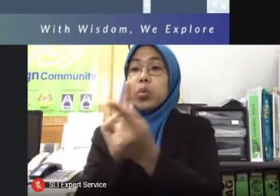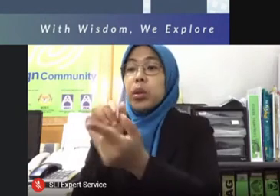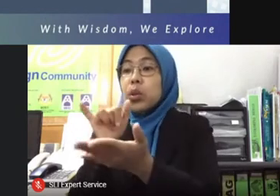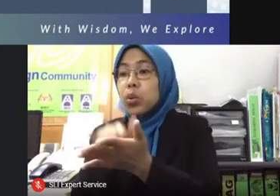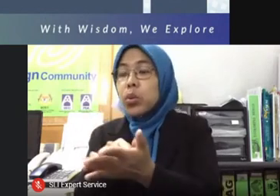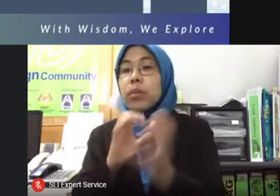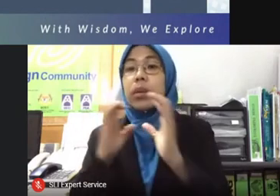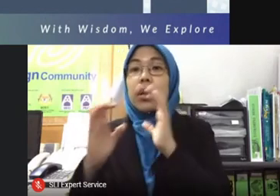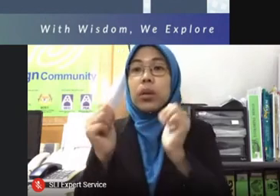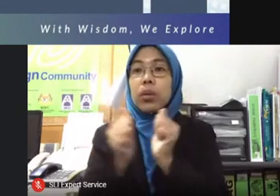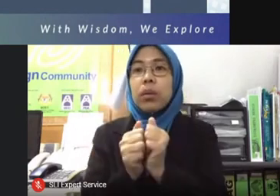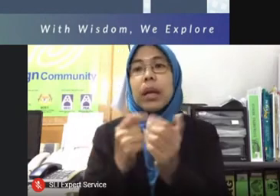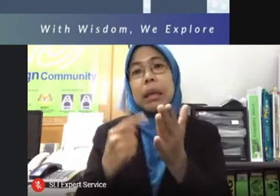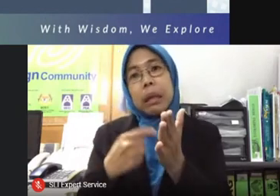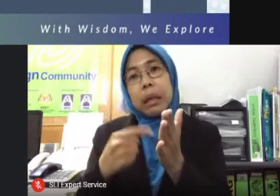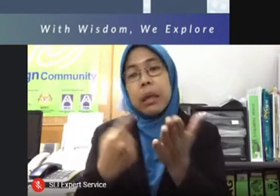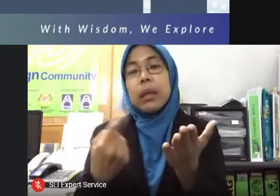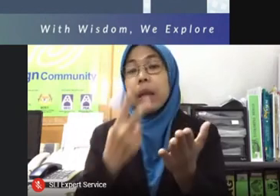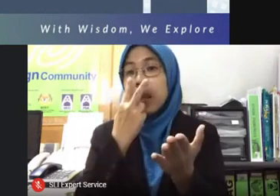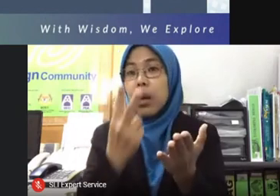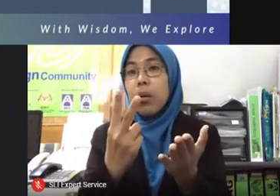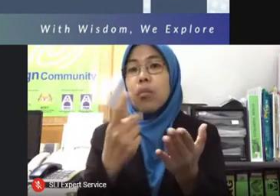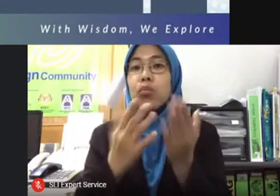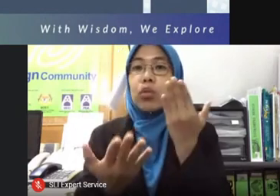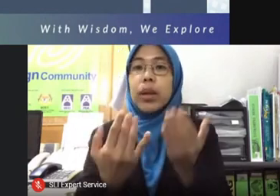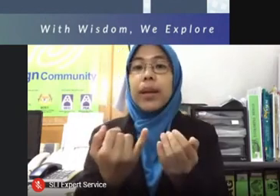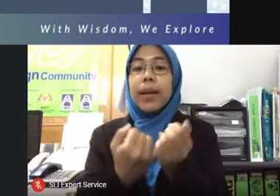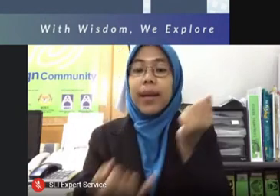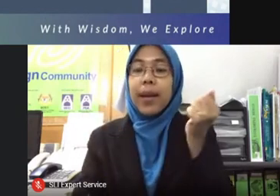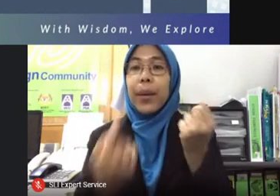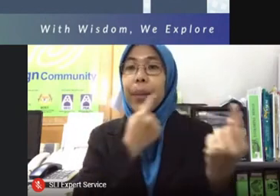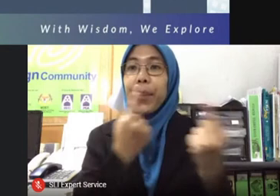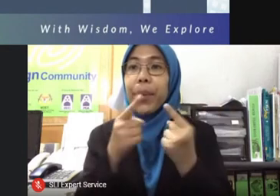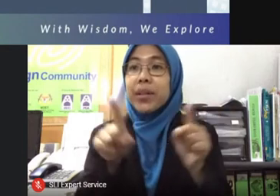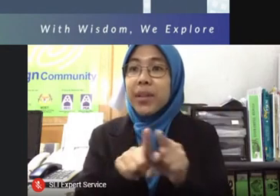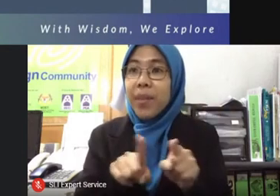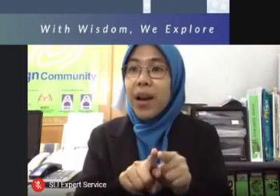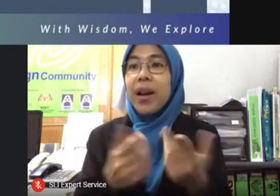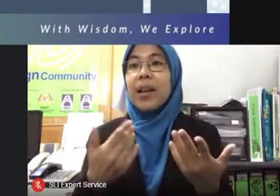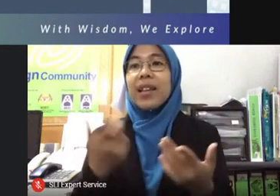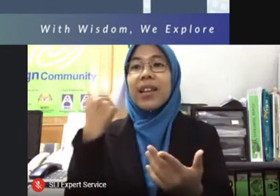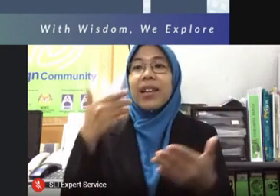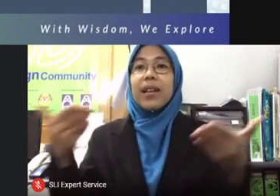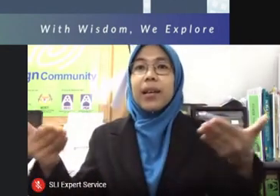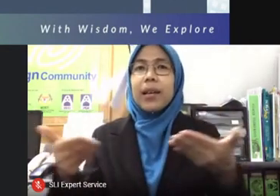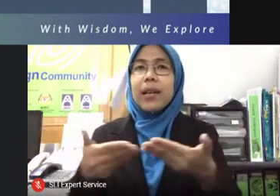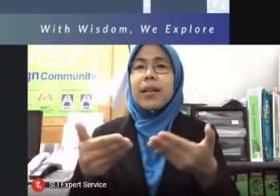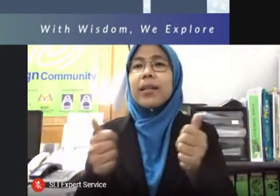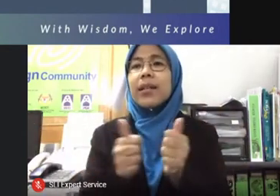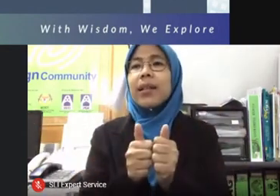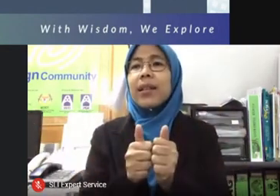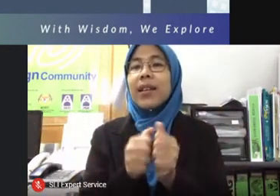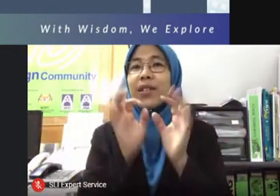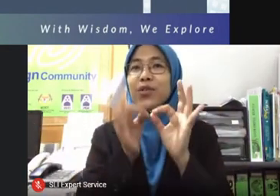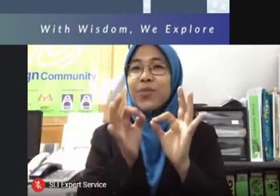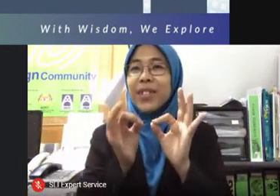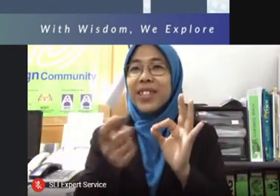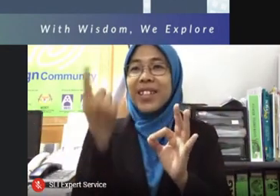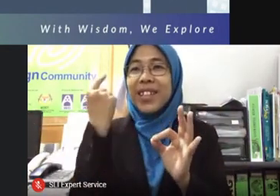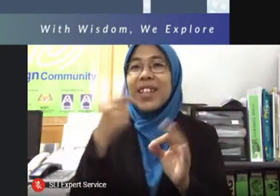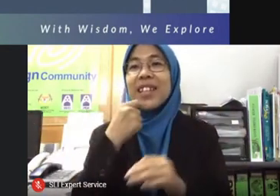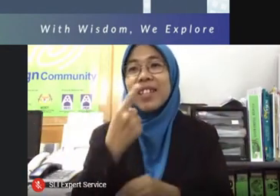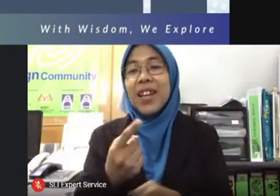tu, kadang-kadang apa ni, lahir bulan yang sama, ataupun tadi saya berkenalan dengan juru bahasa kita yang